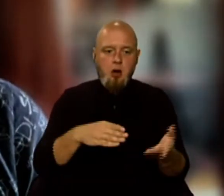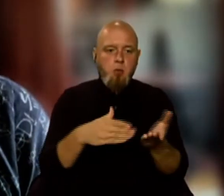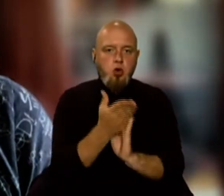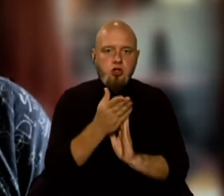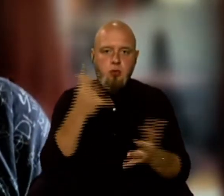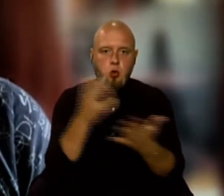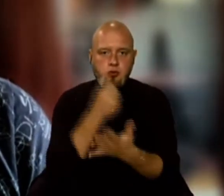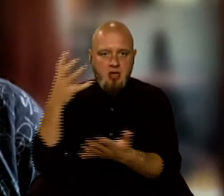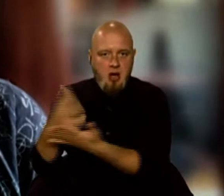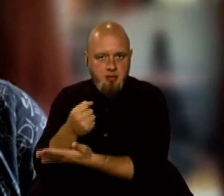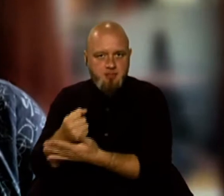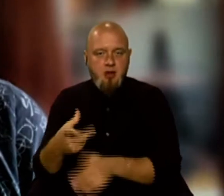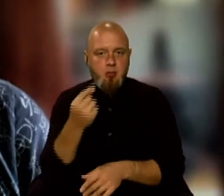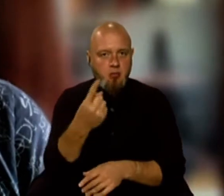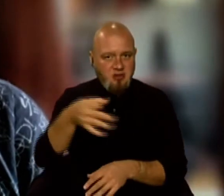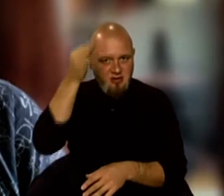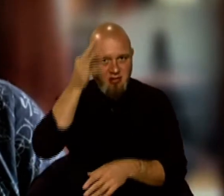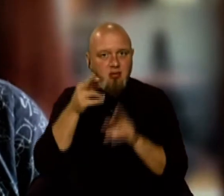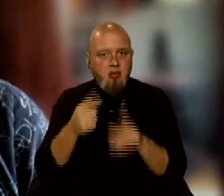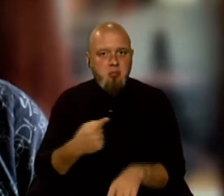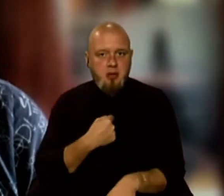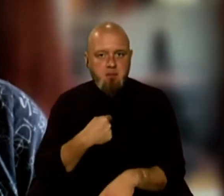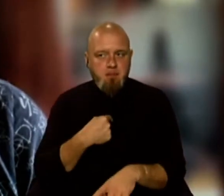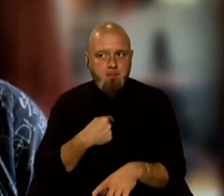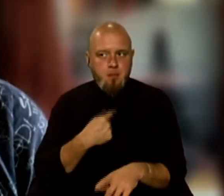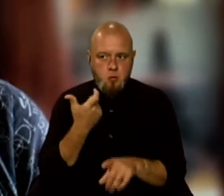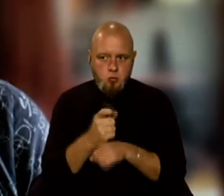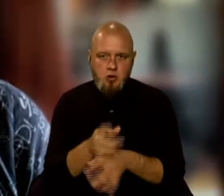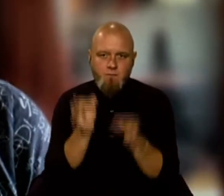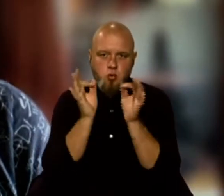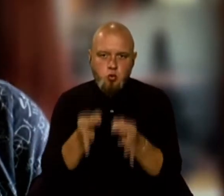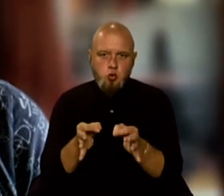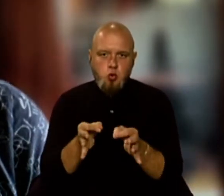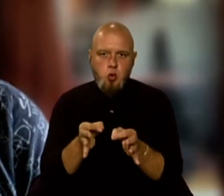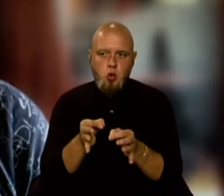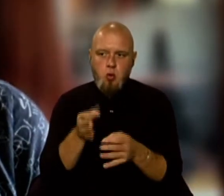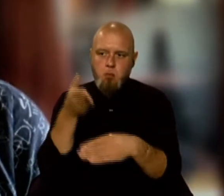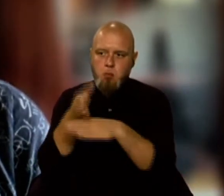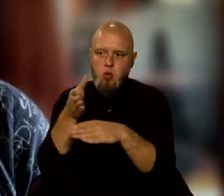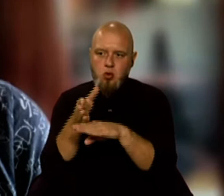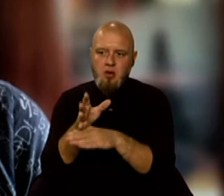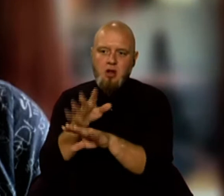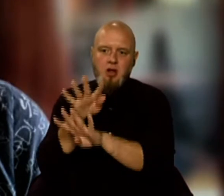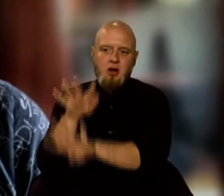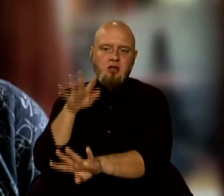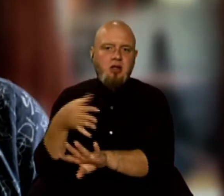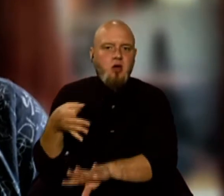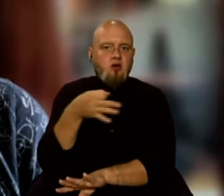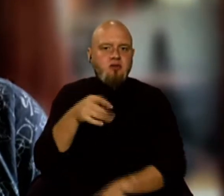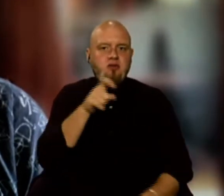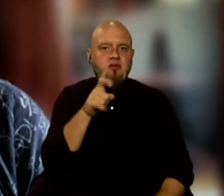успіхами. Ну, по-перше, згадайте, як ми дуже влучно погромили і гарнізон на острові